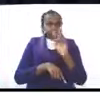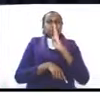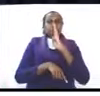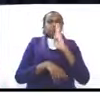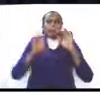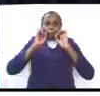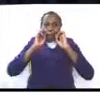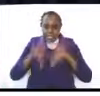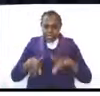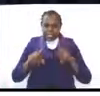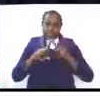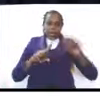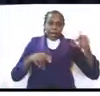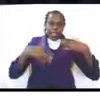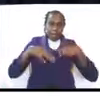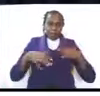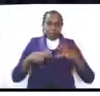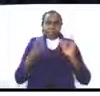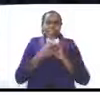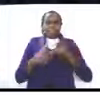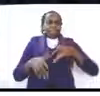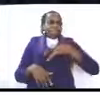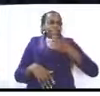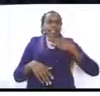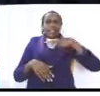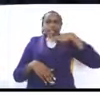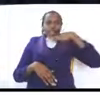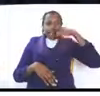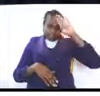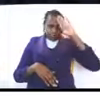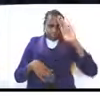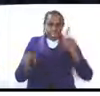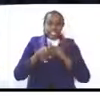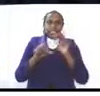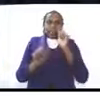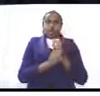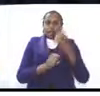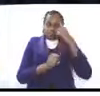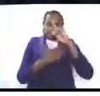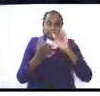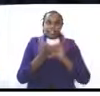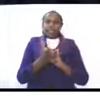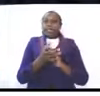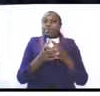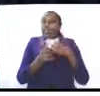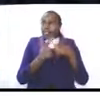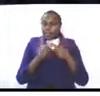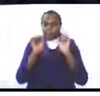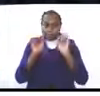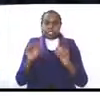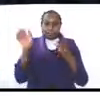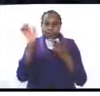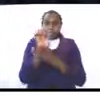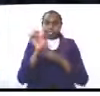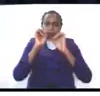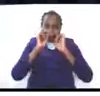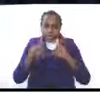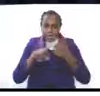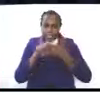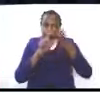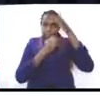baraka kwa wenye wamefika mwisho wao. Na ukifanya hiyo kazi ya ujilisti, utaweza kupata baraka za